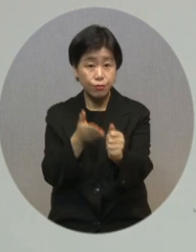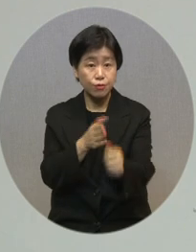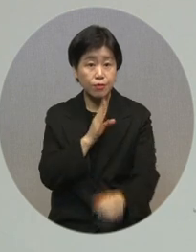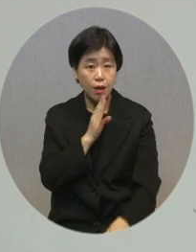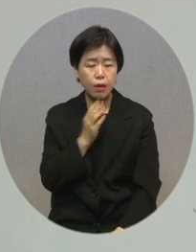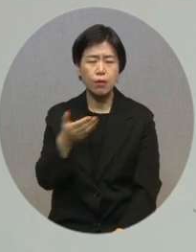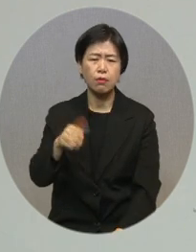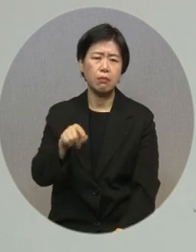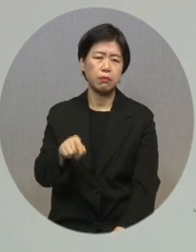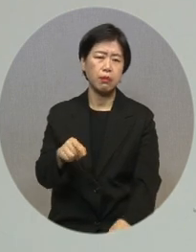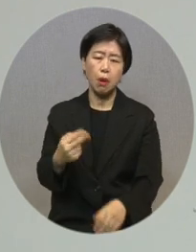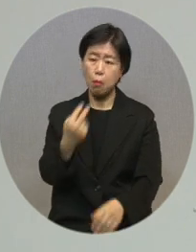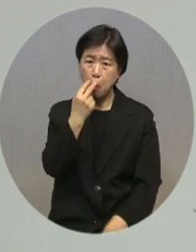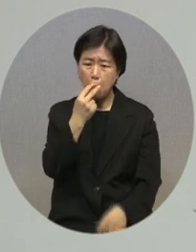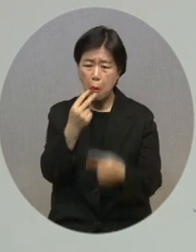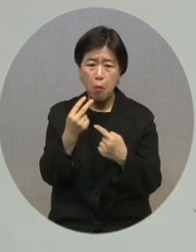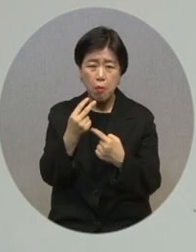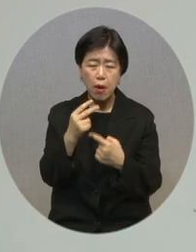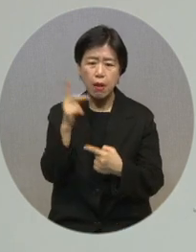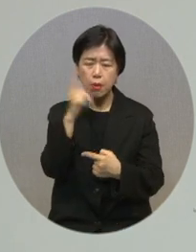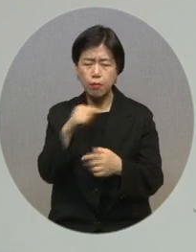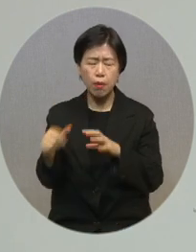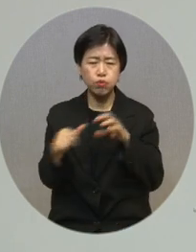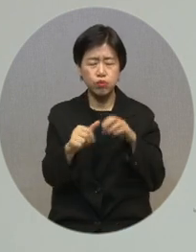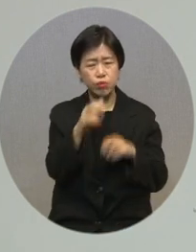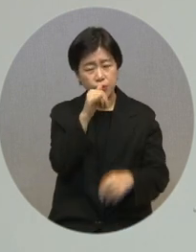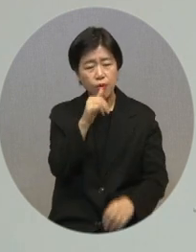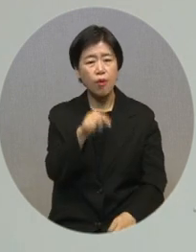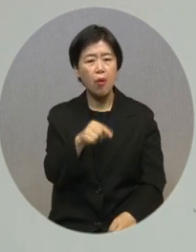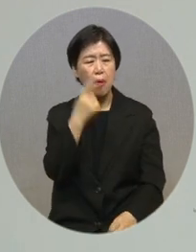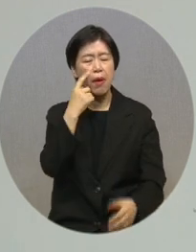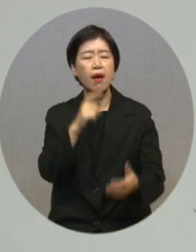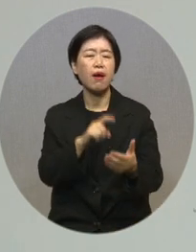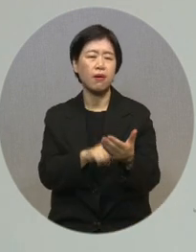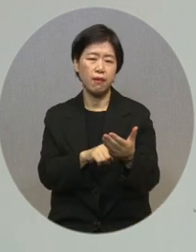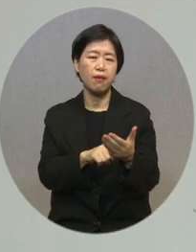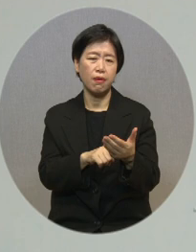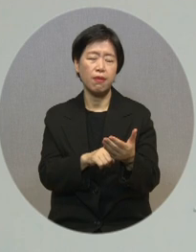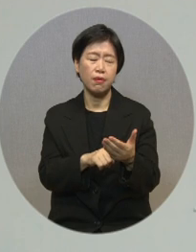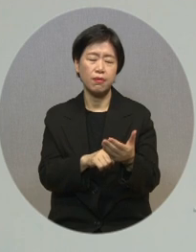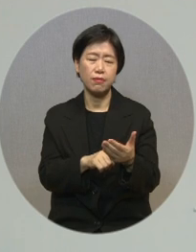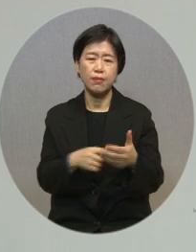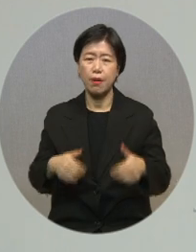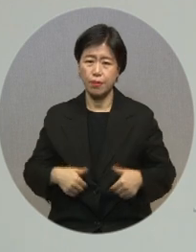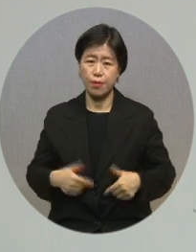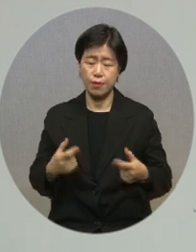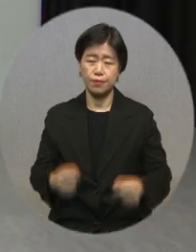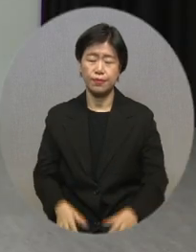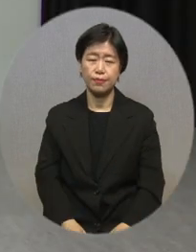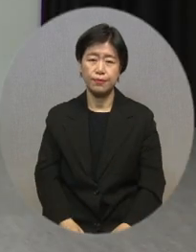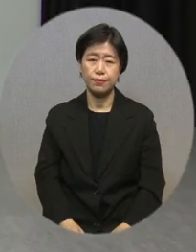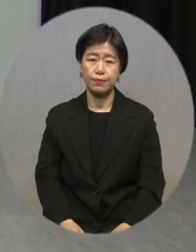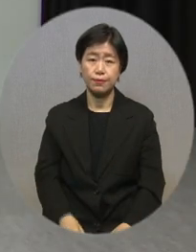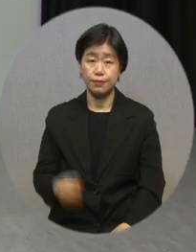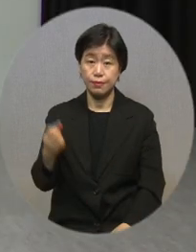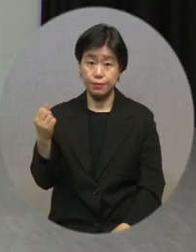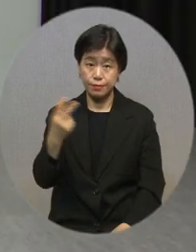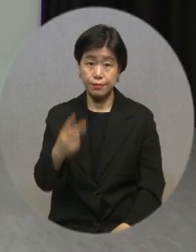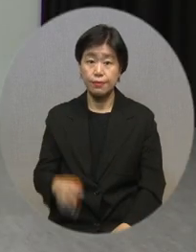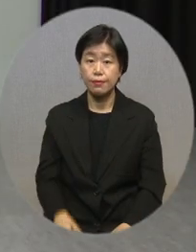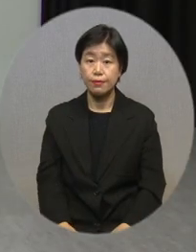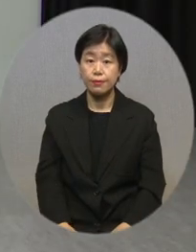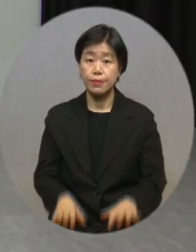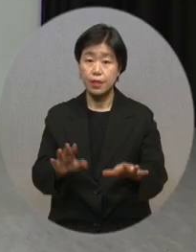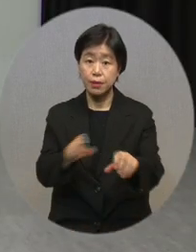사례들은 반드시 그 발본색원해 나가겠다. 그렇게 그런 그 자세로 지금 대응을 하고 있고요. 또 한편으로는 이번에 그